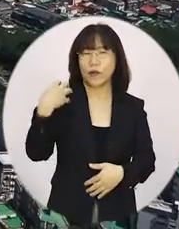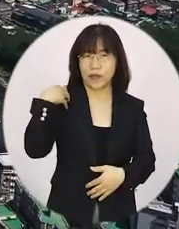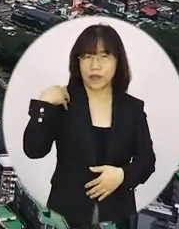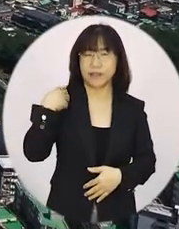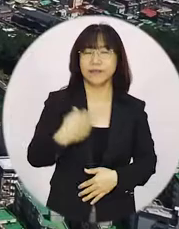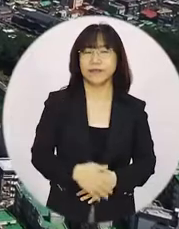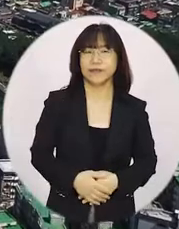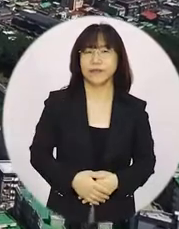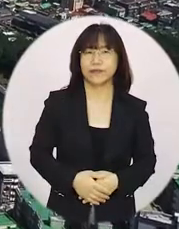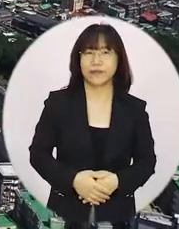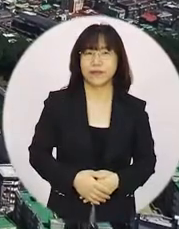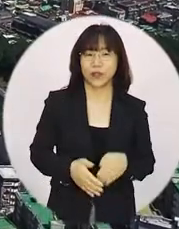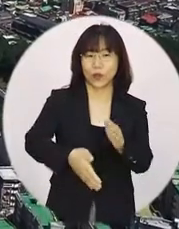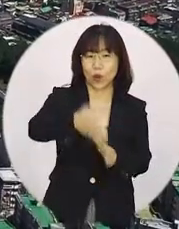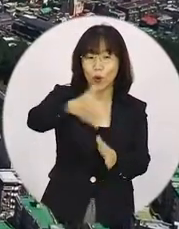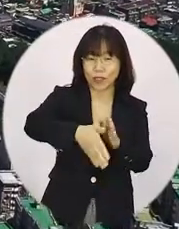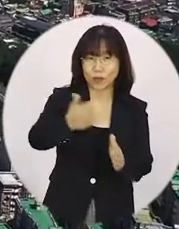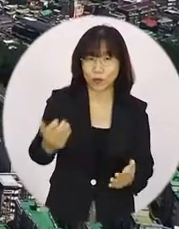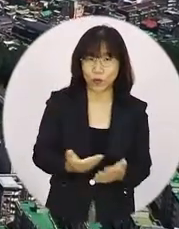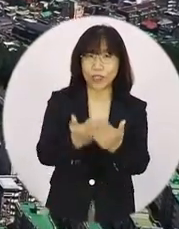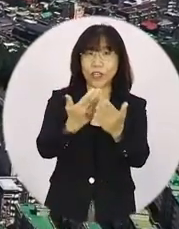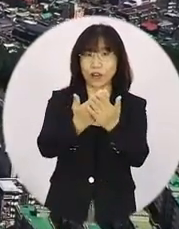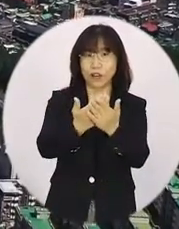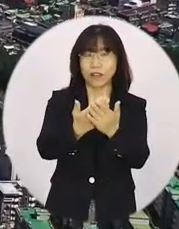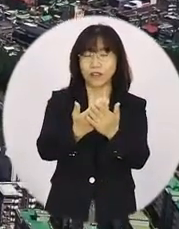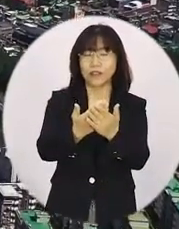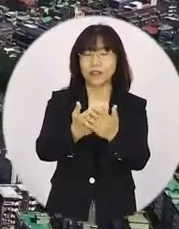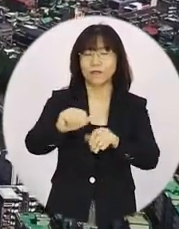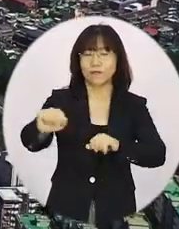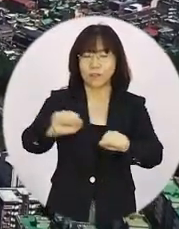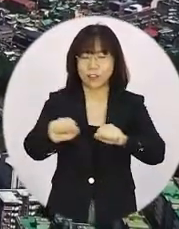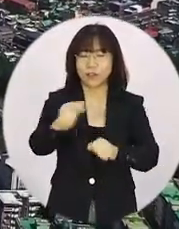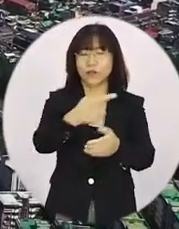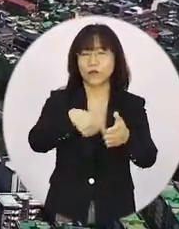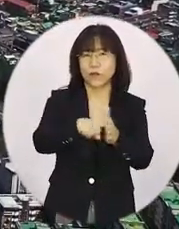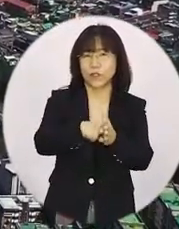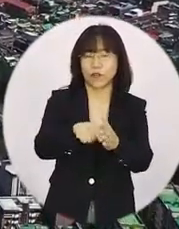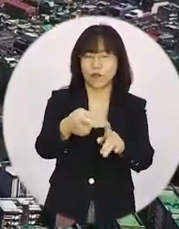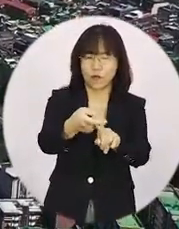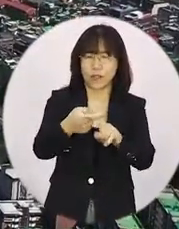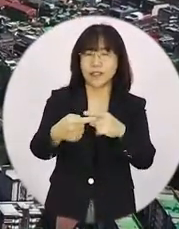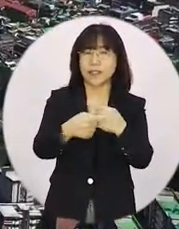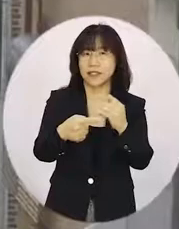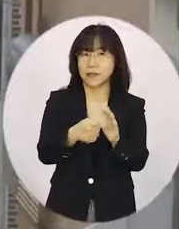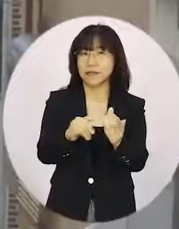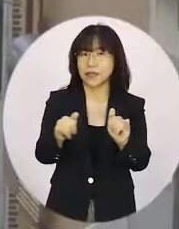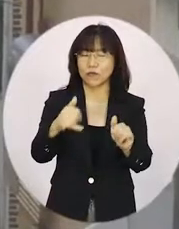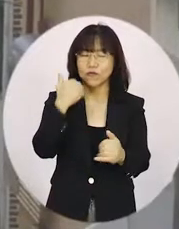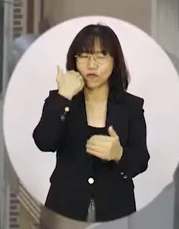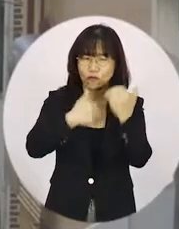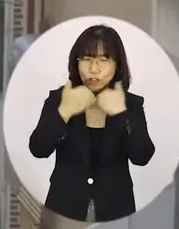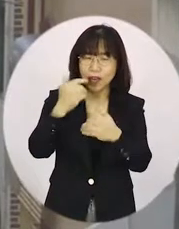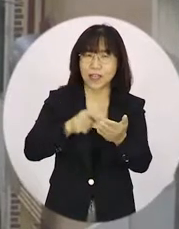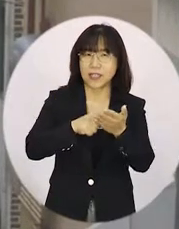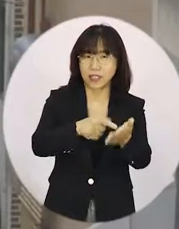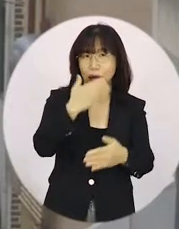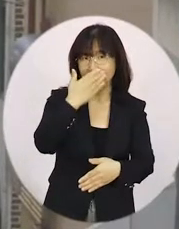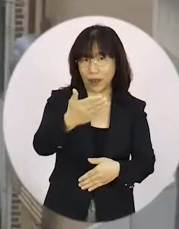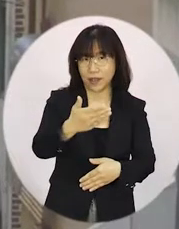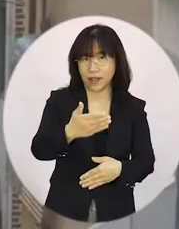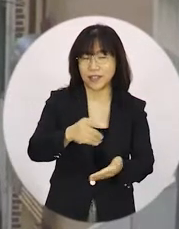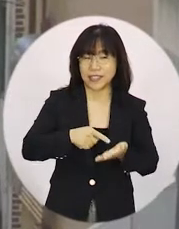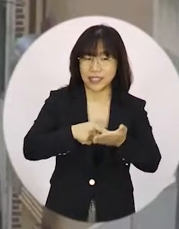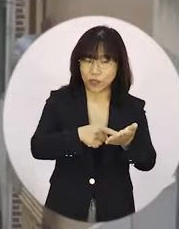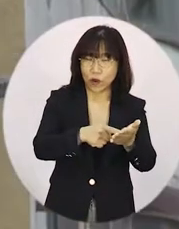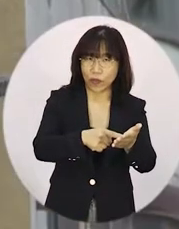하게 됩니다. 원도심 활성화에 관심 있는 강서구민이면 누구나 신청할 수 있으며 지원 동기, 개발